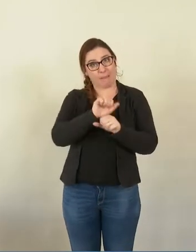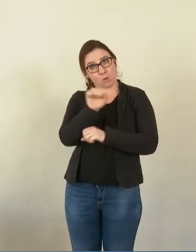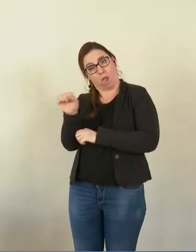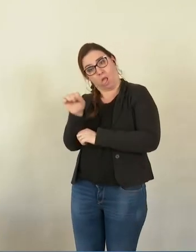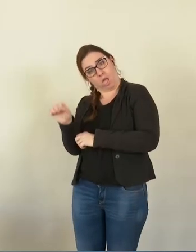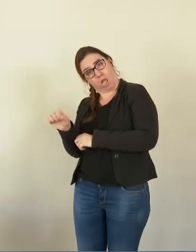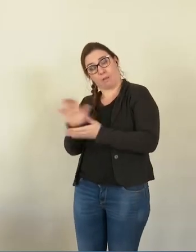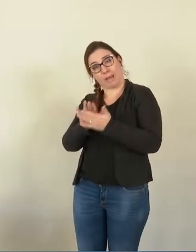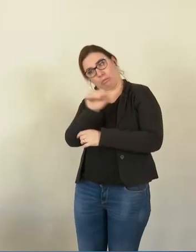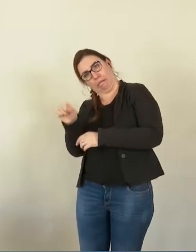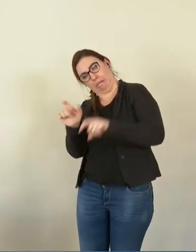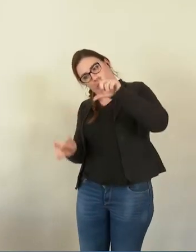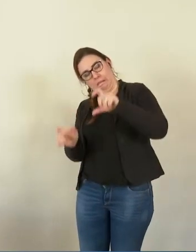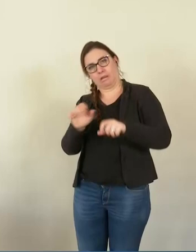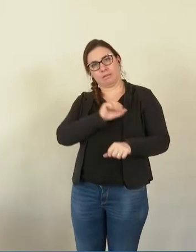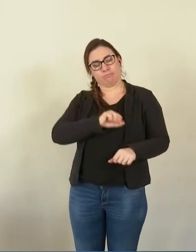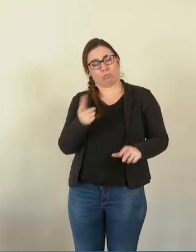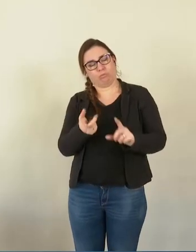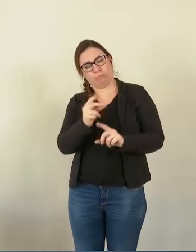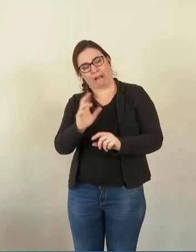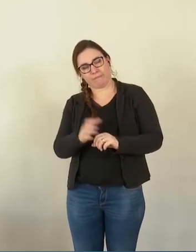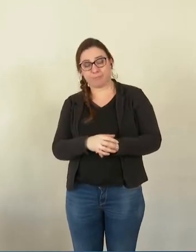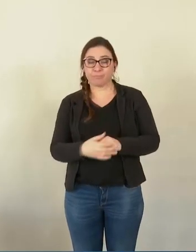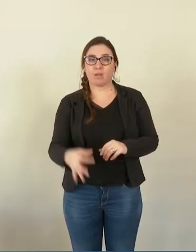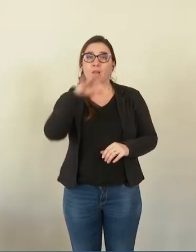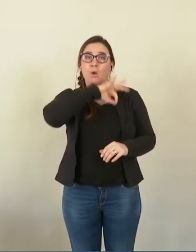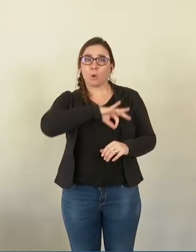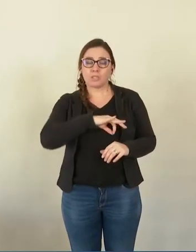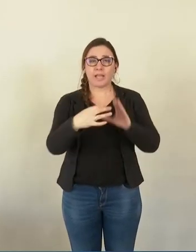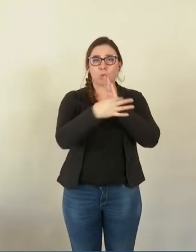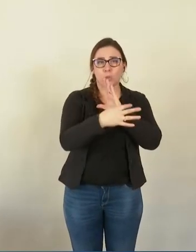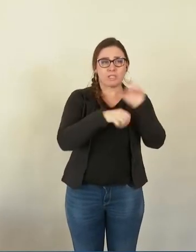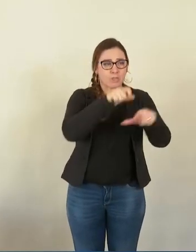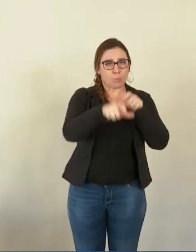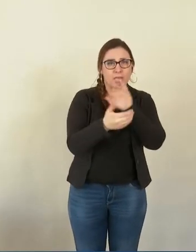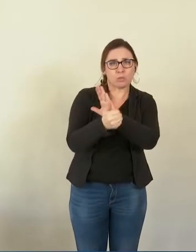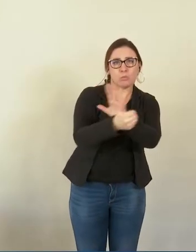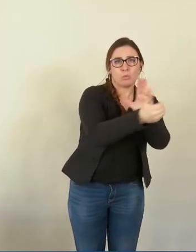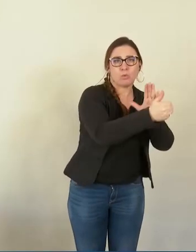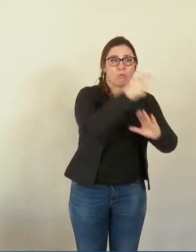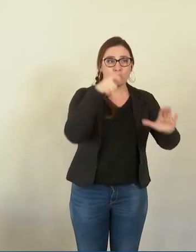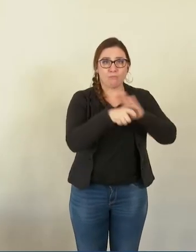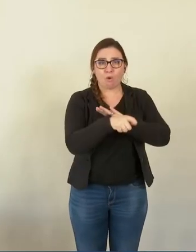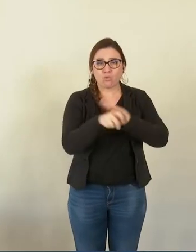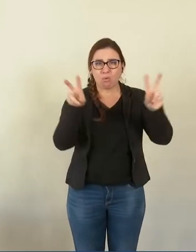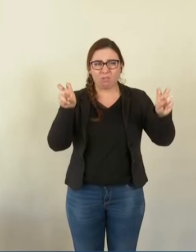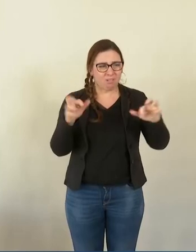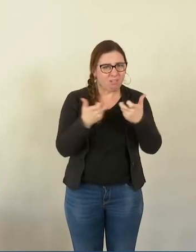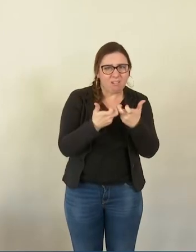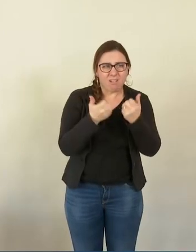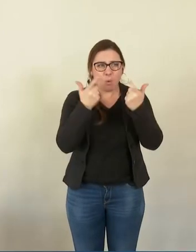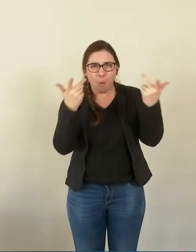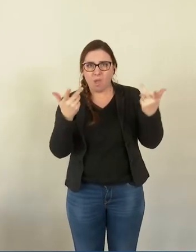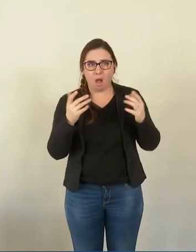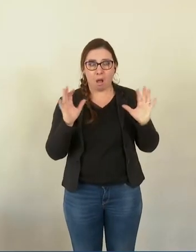parce que elle est dans le mauvais sens hein mais c'est pas important les recettes cotisation des participants subvention aucun montant aucune